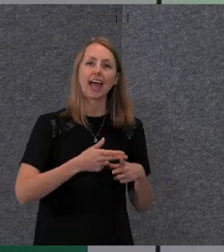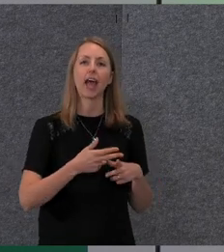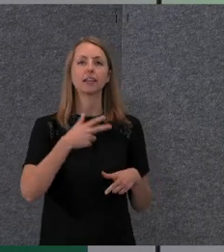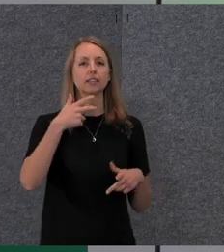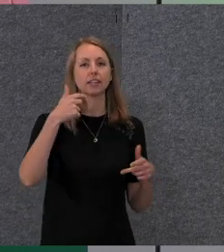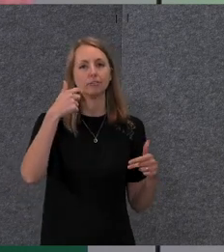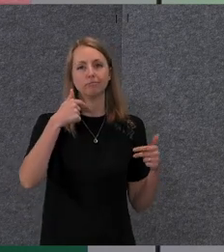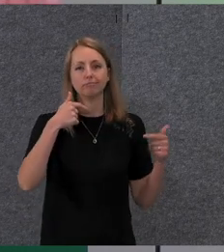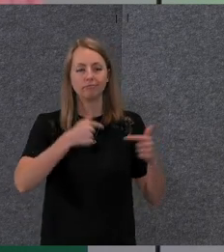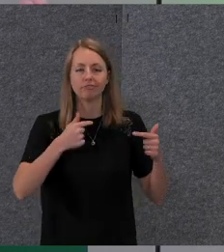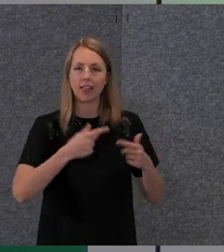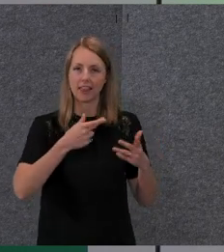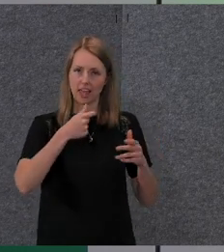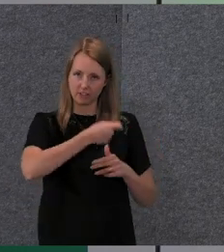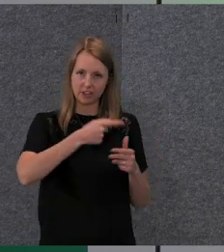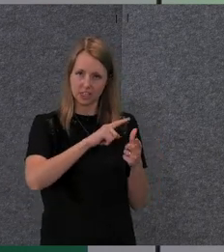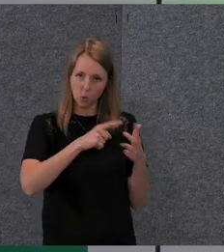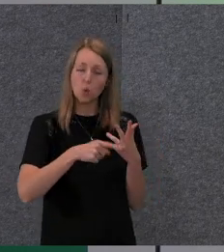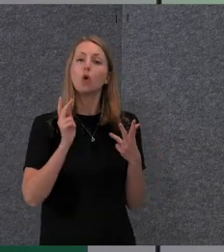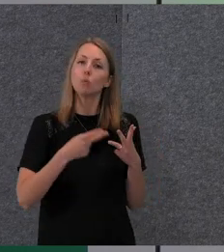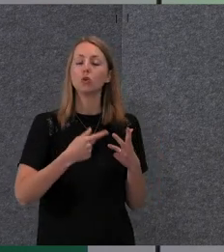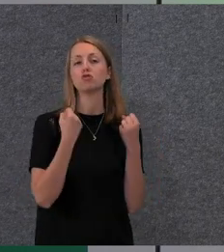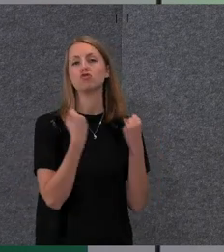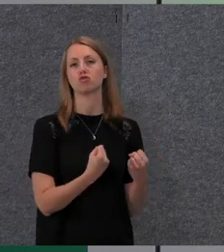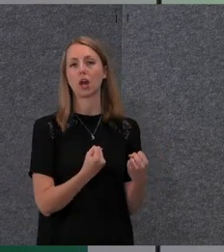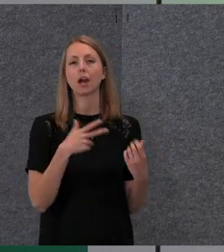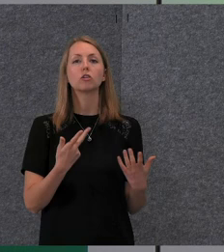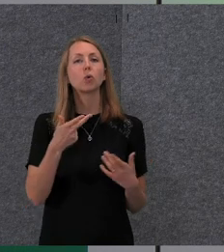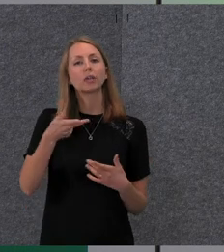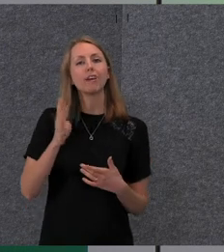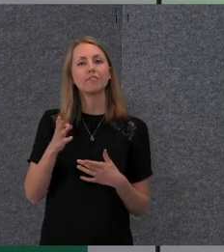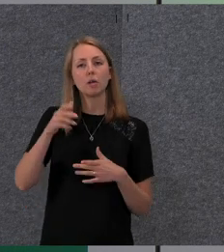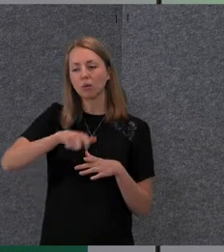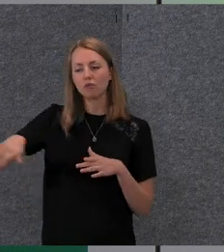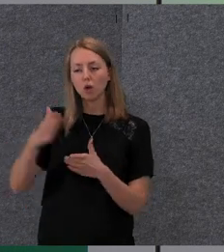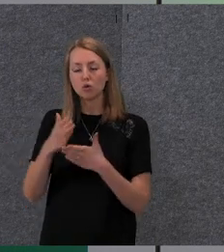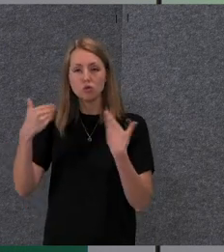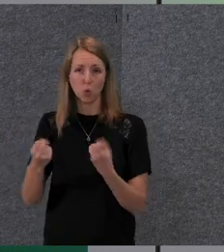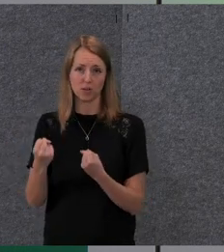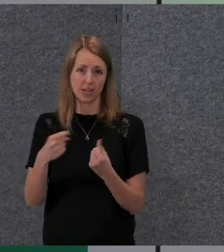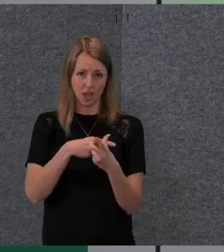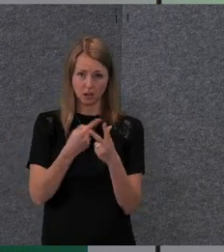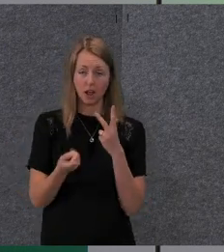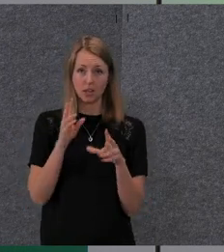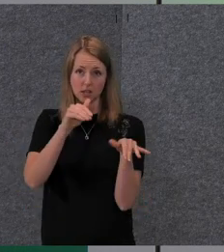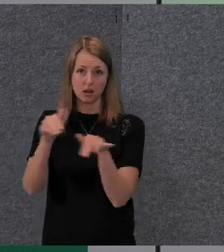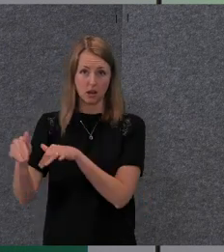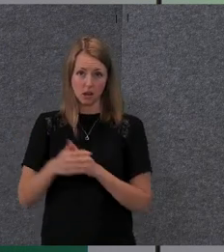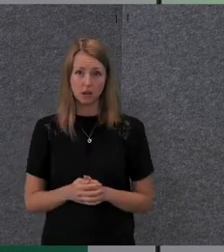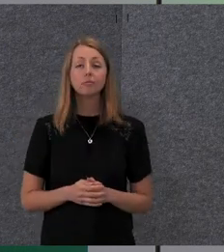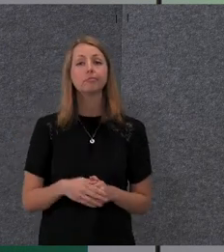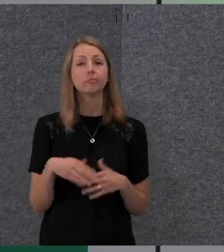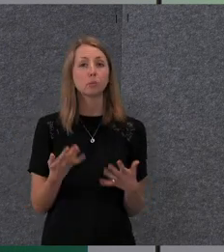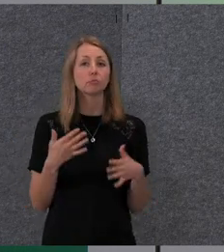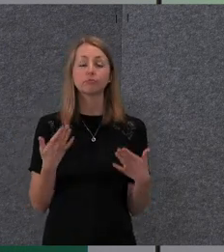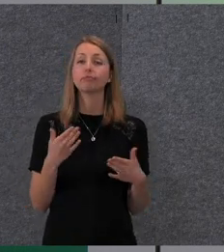stärken. Über diese sind 3/4 der Bevölkerung abgesichert. Und bei allen Unzulänglichkeiten